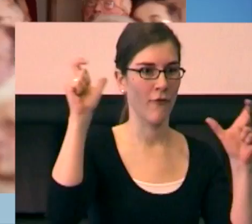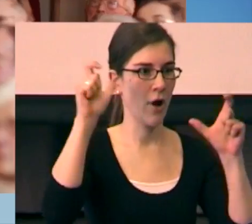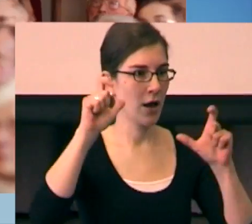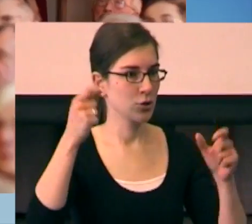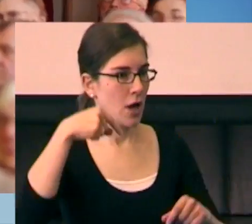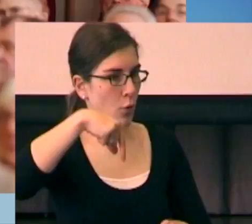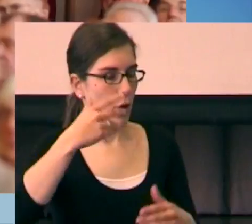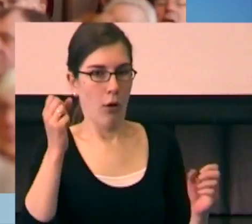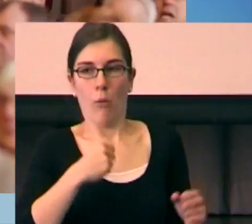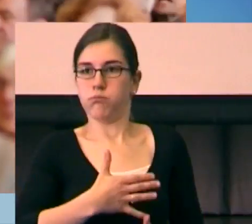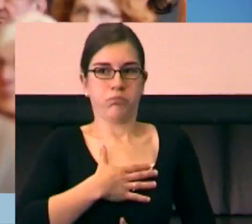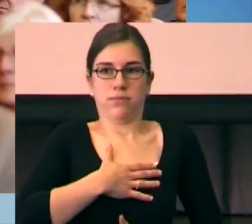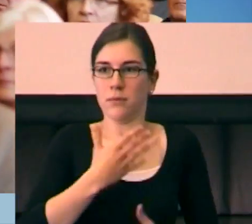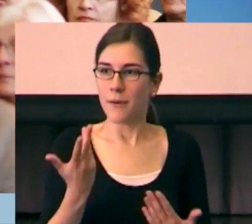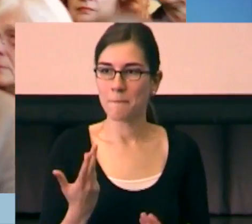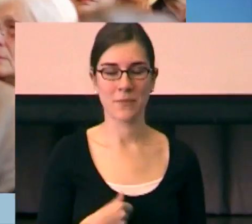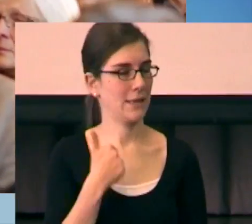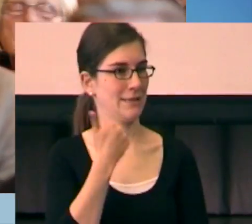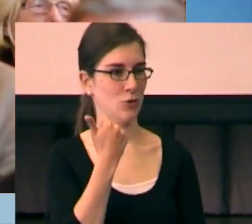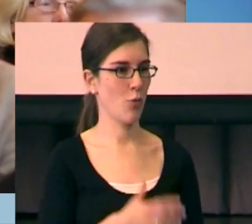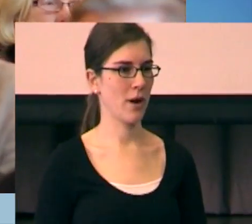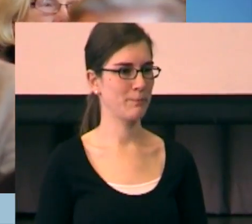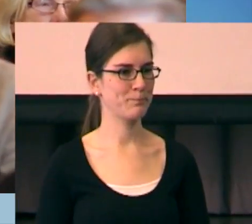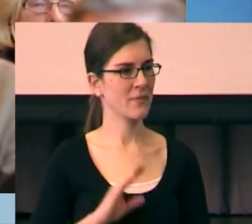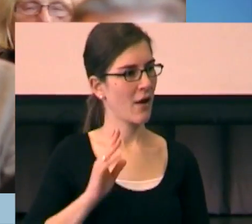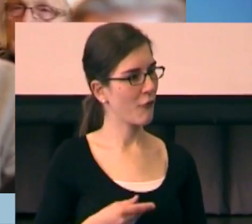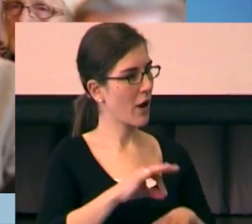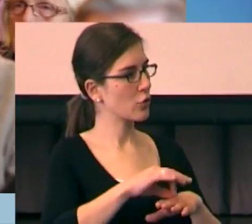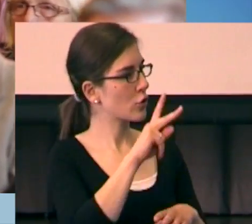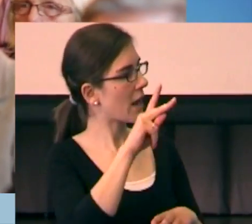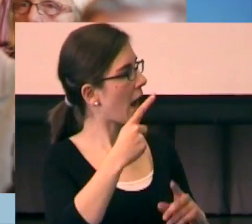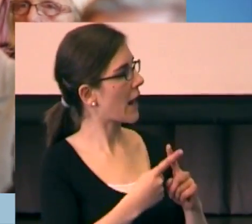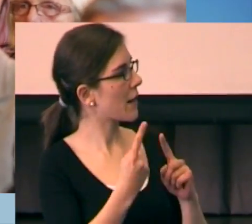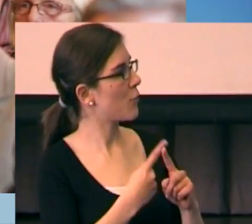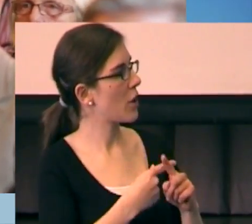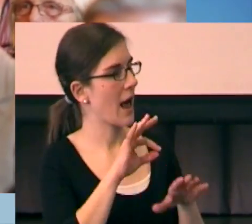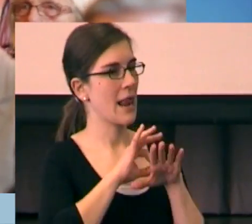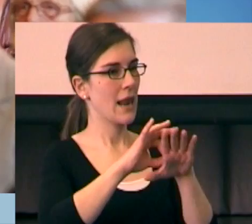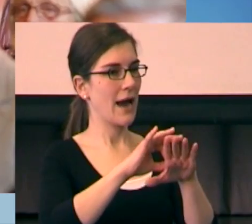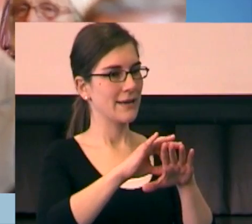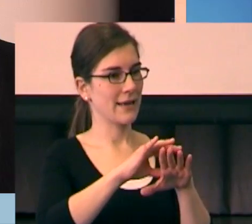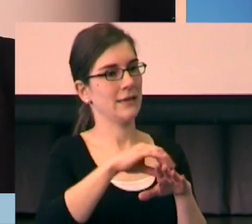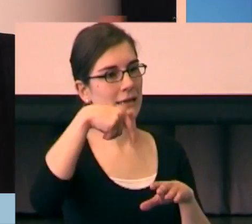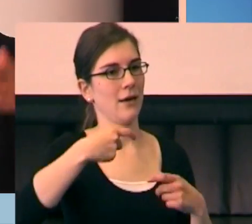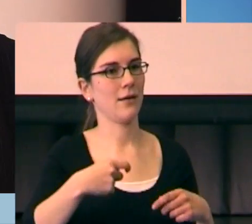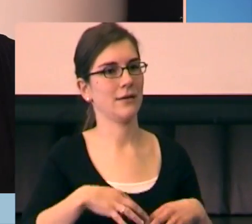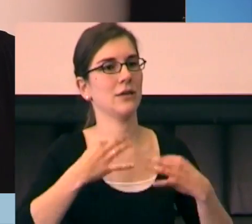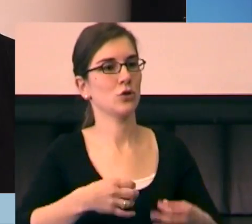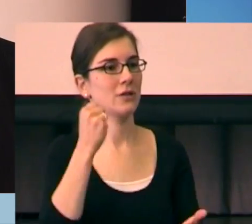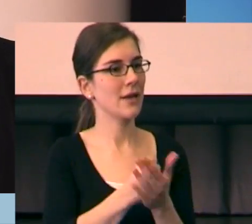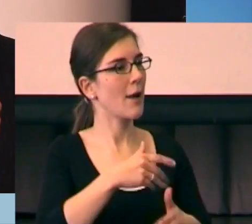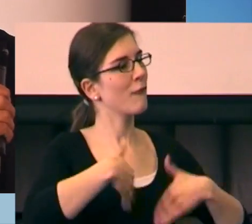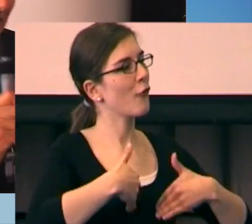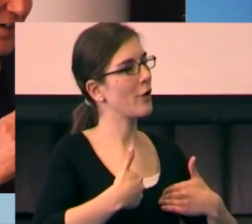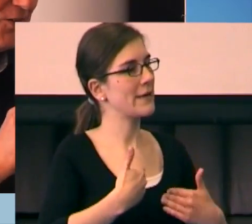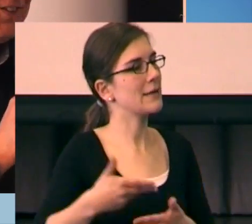Gesundheit im Gespräch, ganz hervorragend. Frau Dr. Karin Müller, die Leiterin des Gesundheitsamtes Region Kassel, hat Sie so freundlich